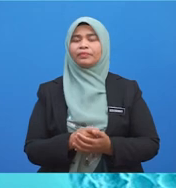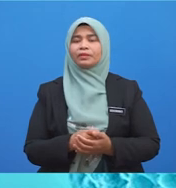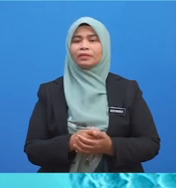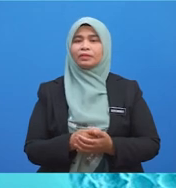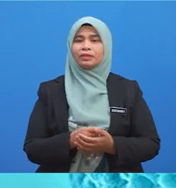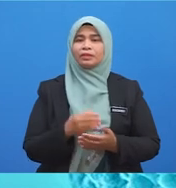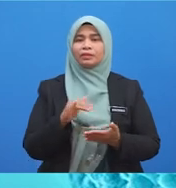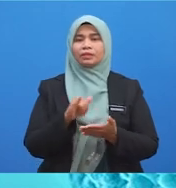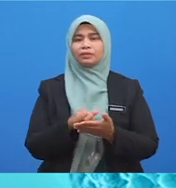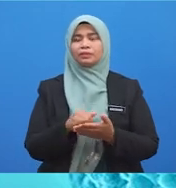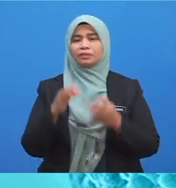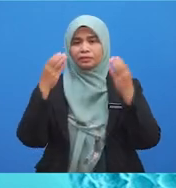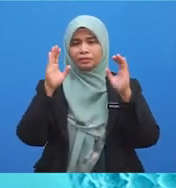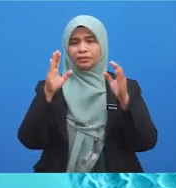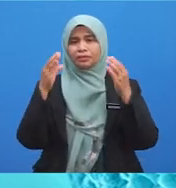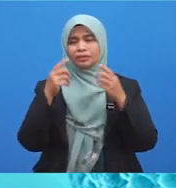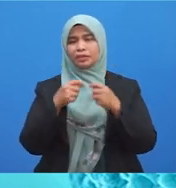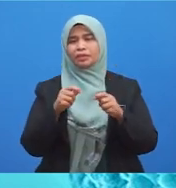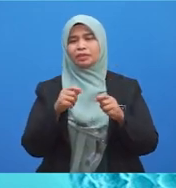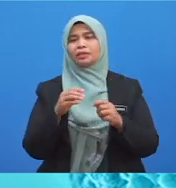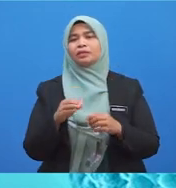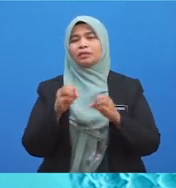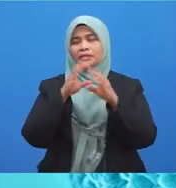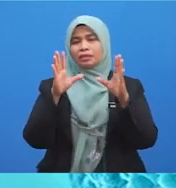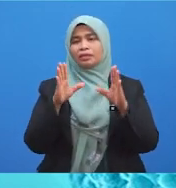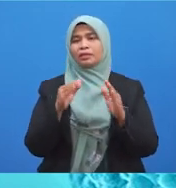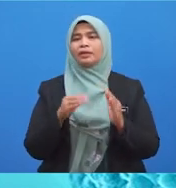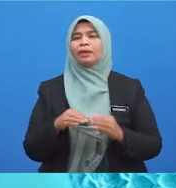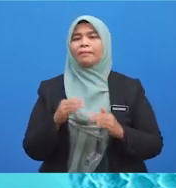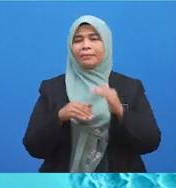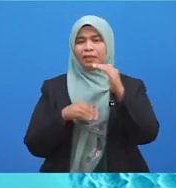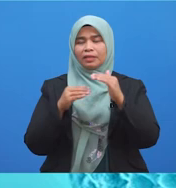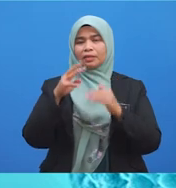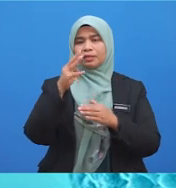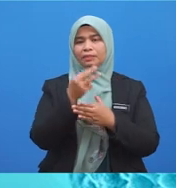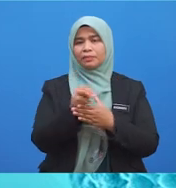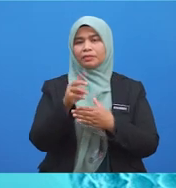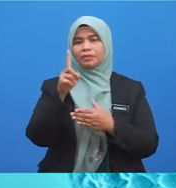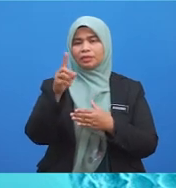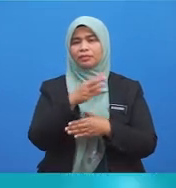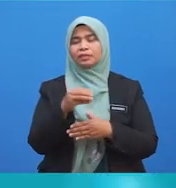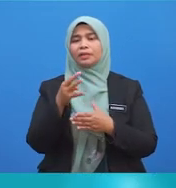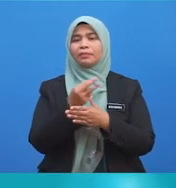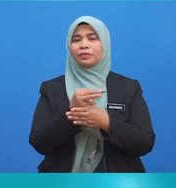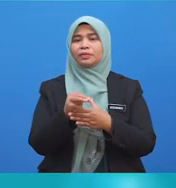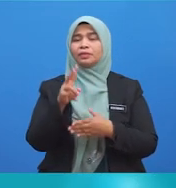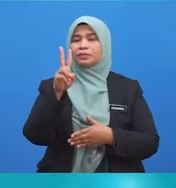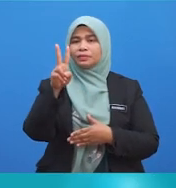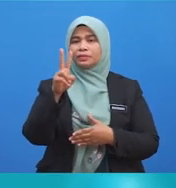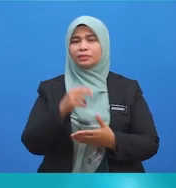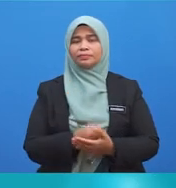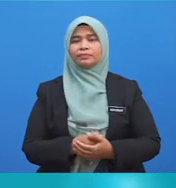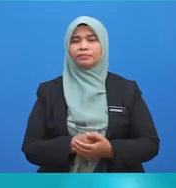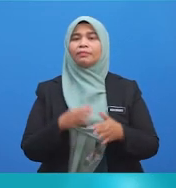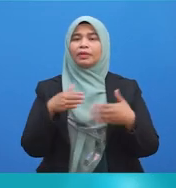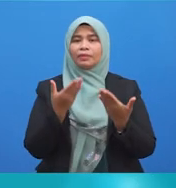Demikian tadi, cikgu telah menerangkan peringkat meiosis 1 dan meiosis 2. Bagaimana